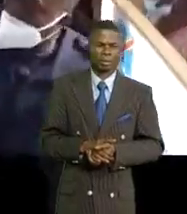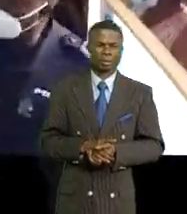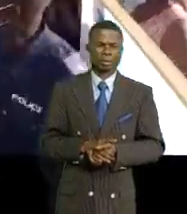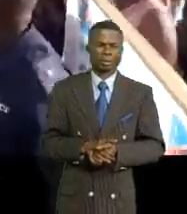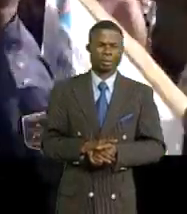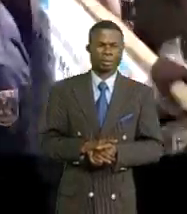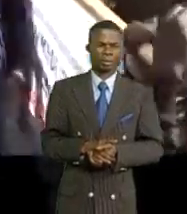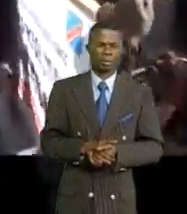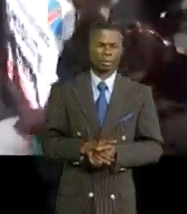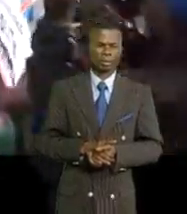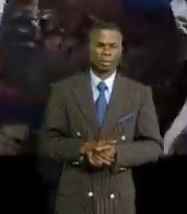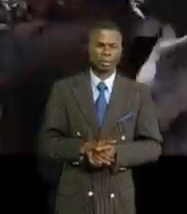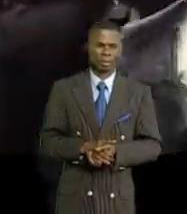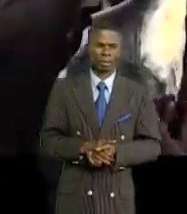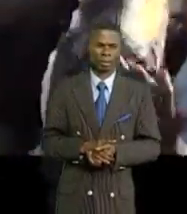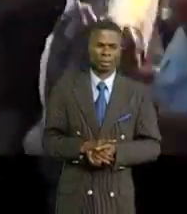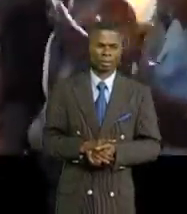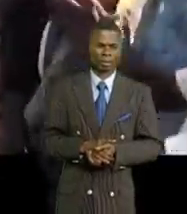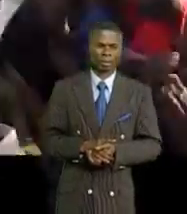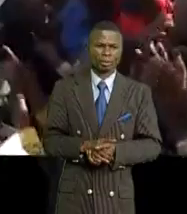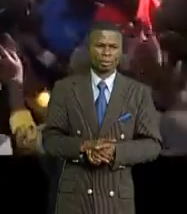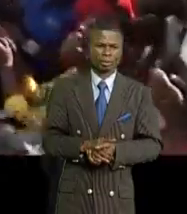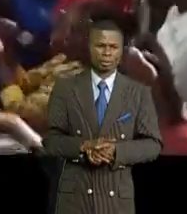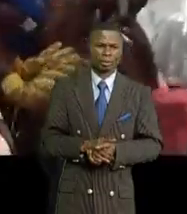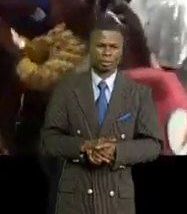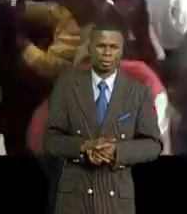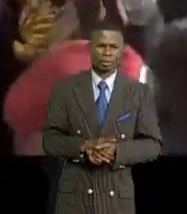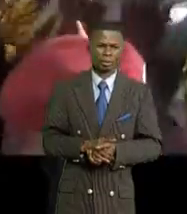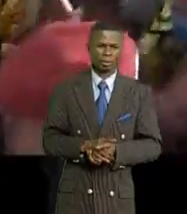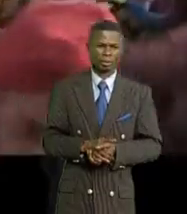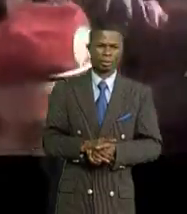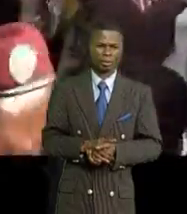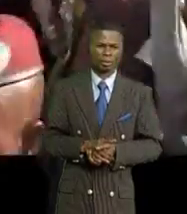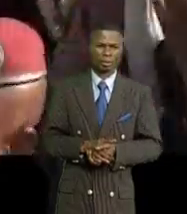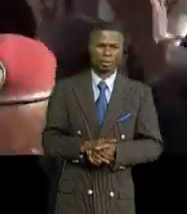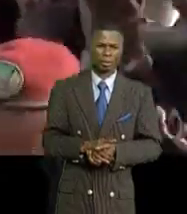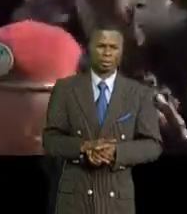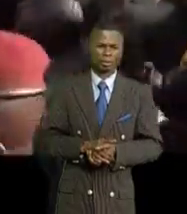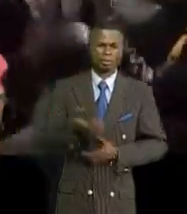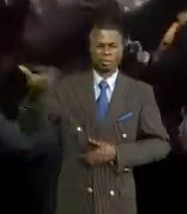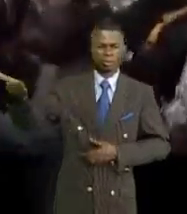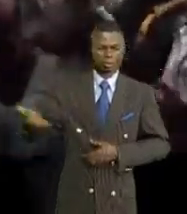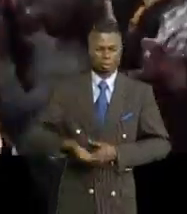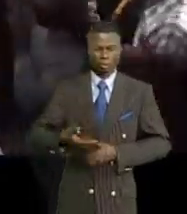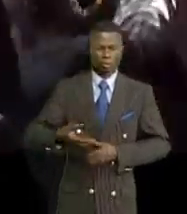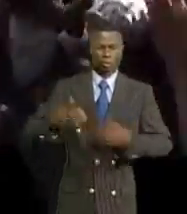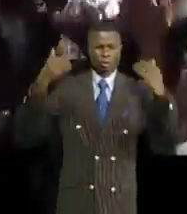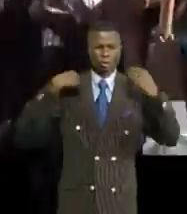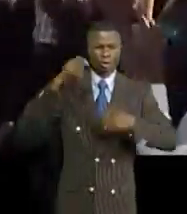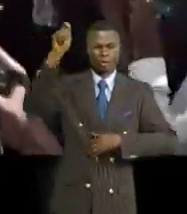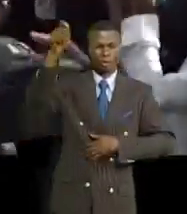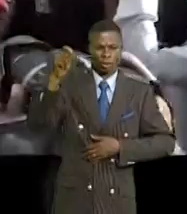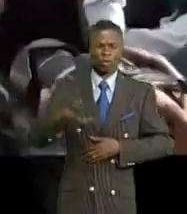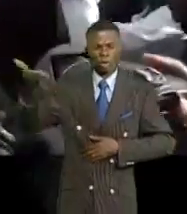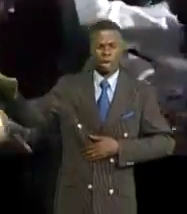tunapenda vraiment sécurité, ile njo tukunao lazima. Pe toyambi gouverneur soda, toyambi